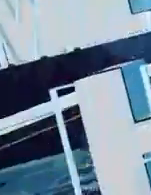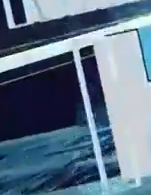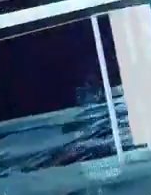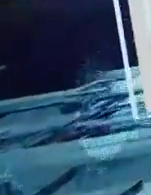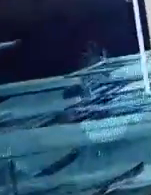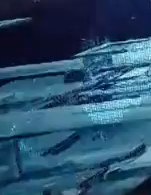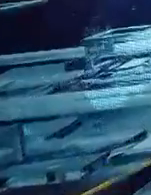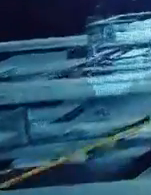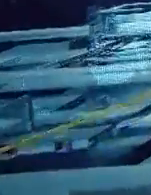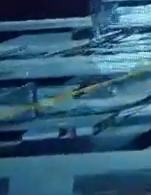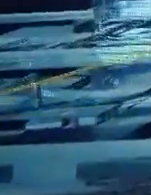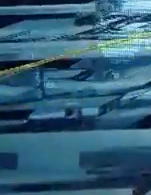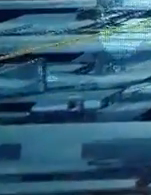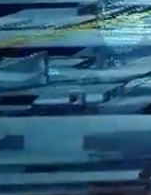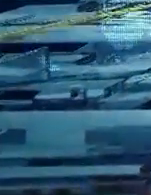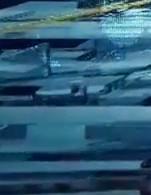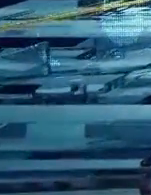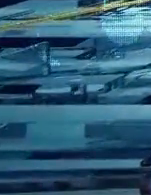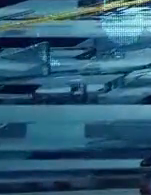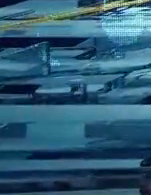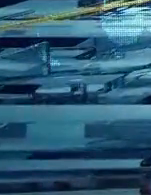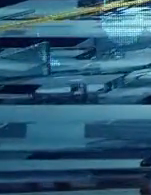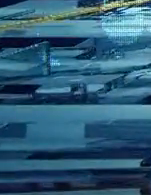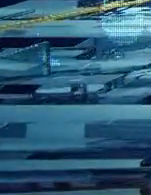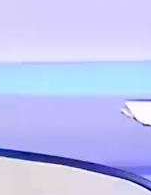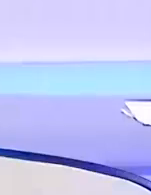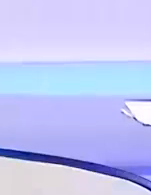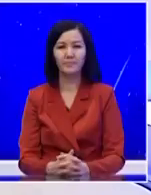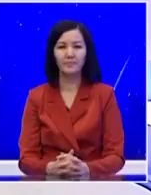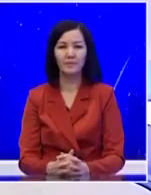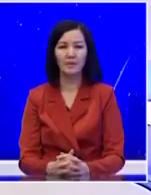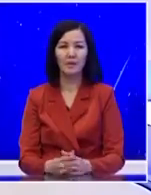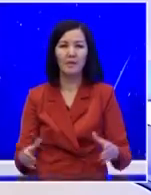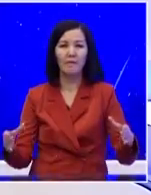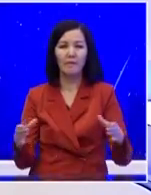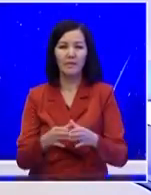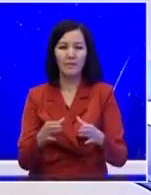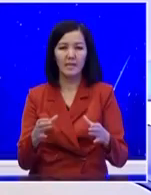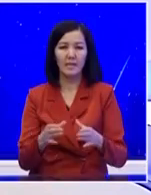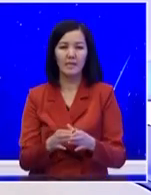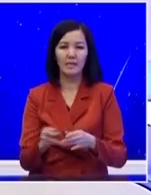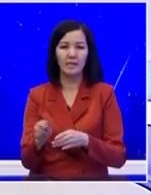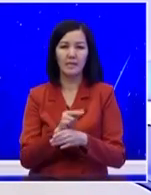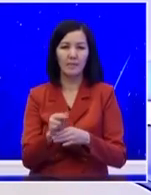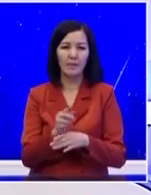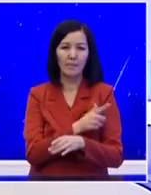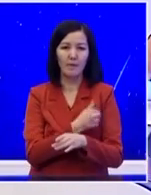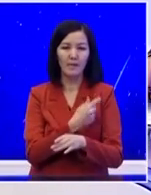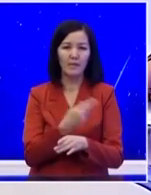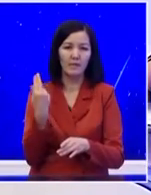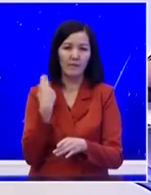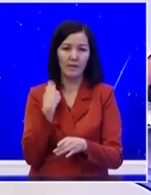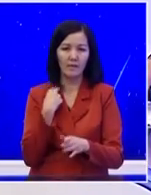В В отделении интенсивной терапии